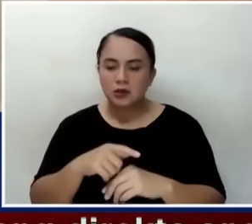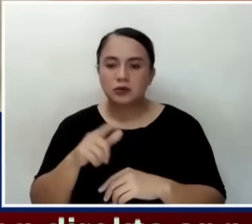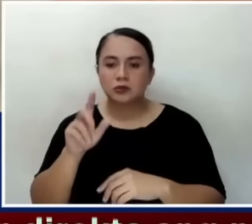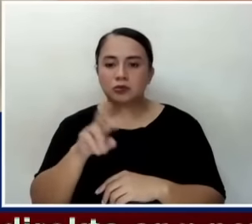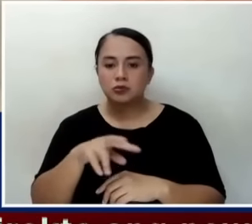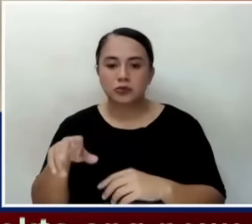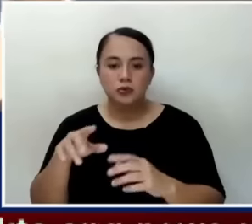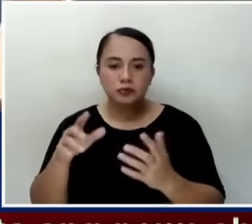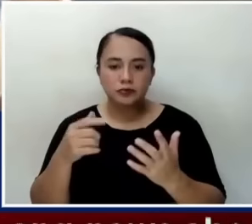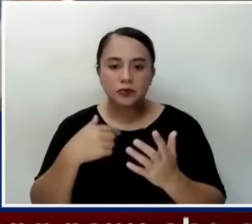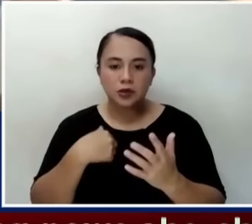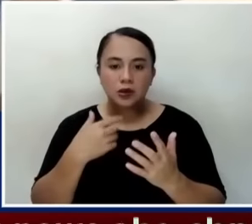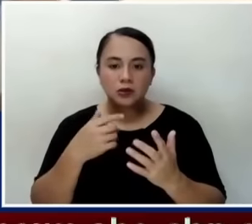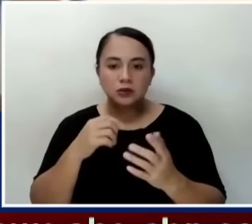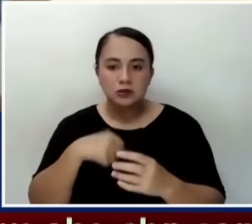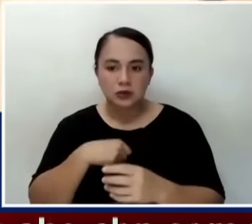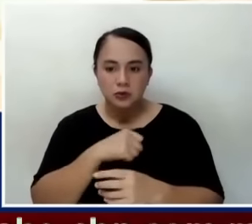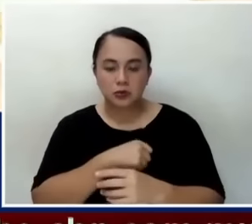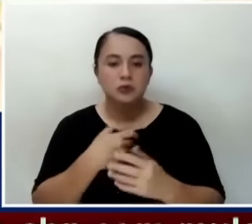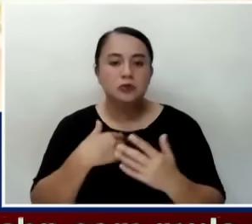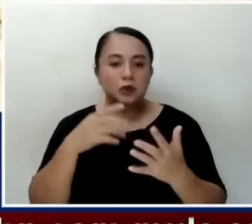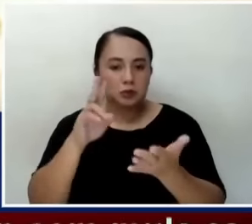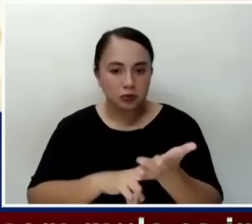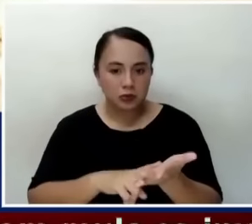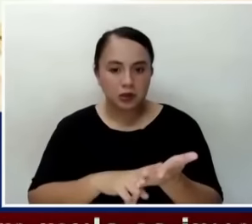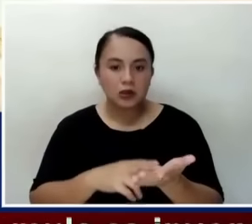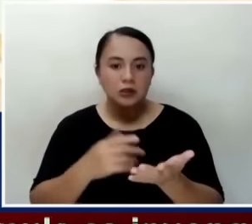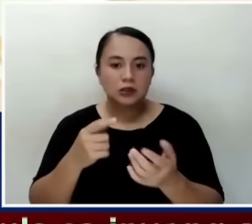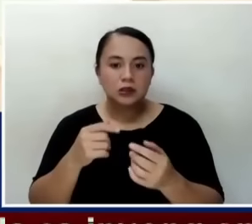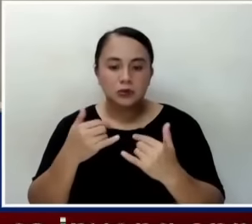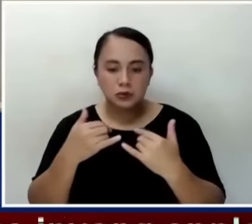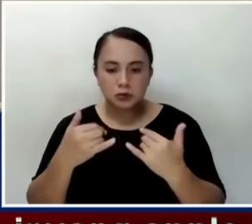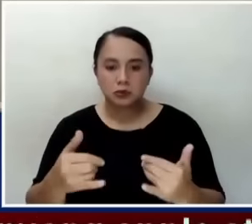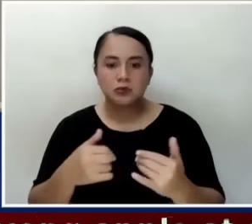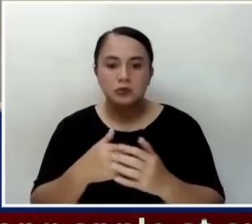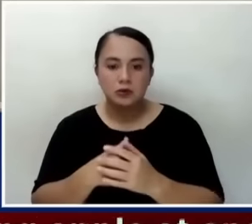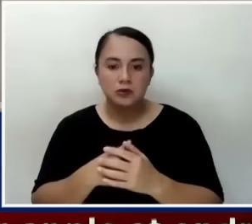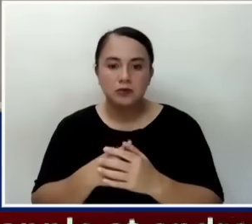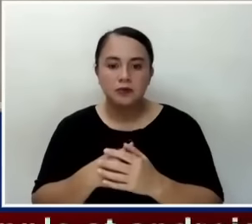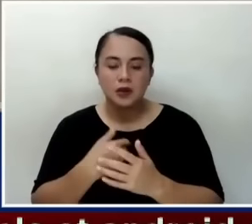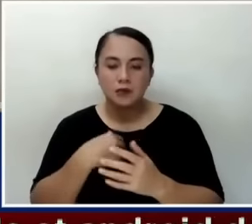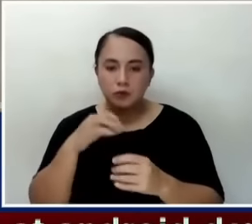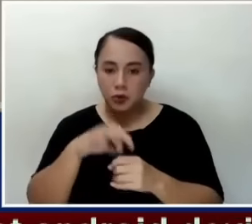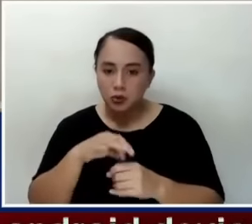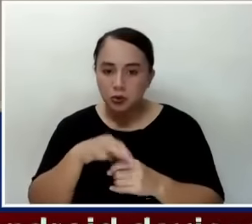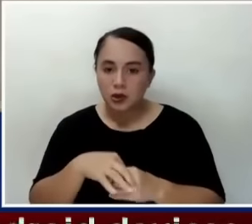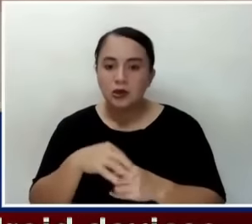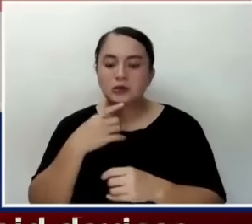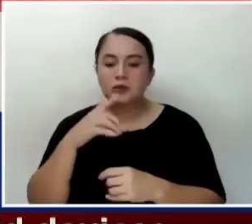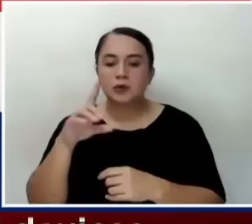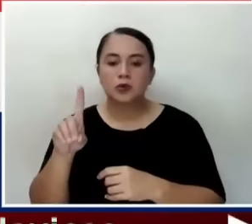senador na pumirma sa Senate Resolution na layong suspindihin ang programa. Pero paliwanag ng